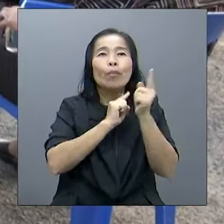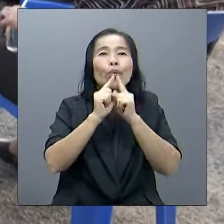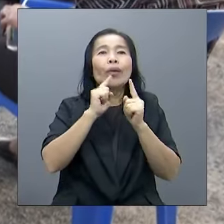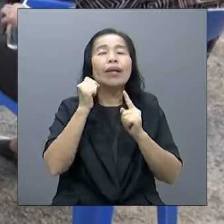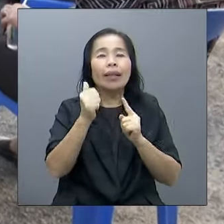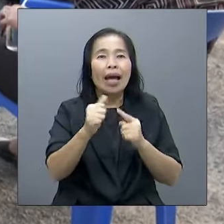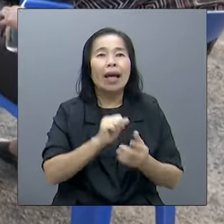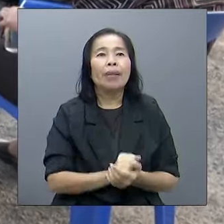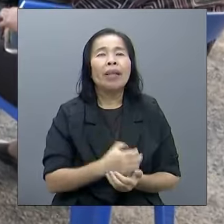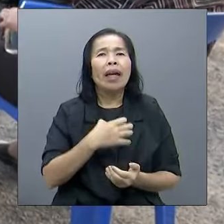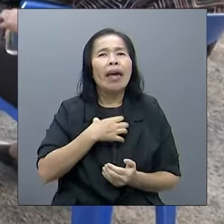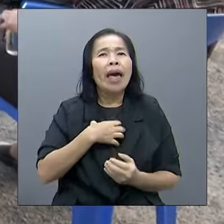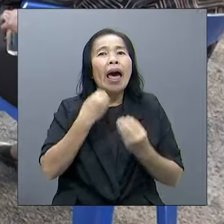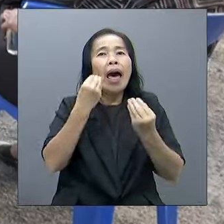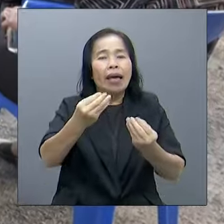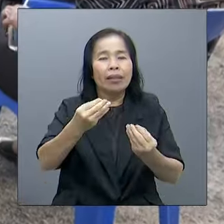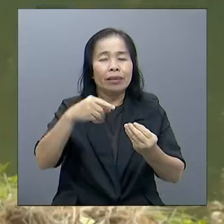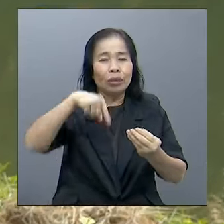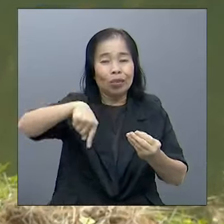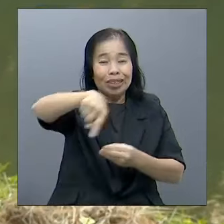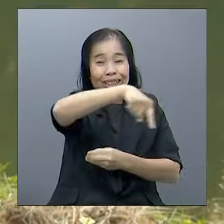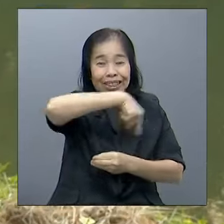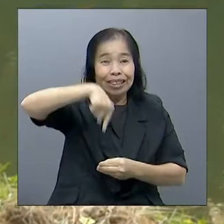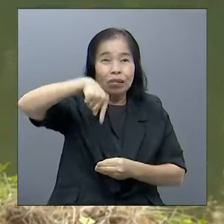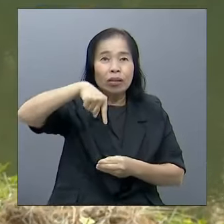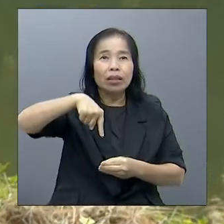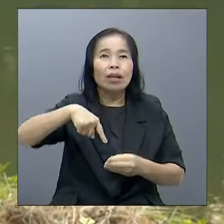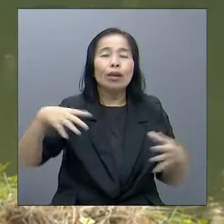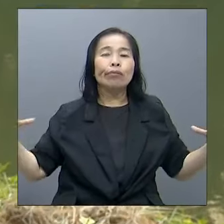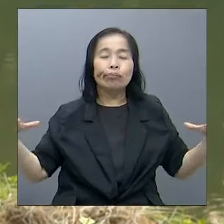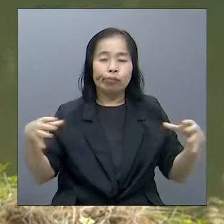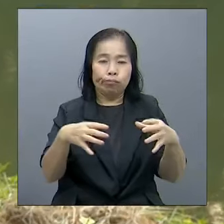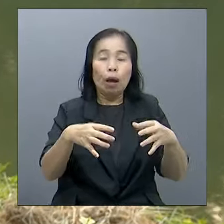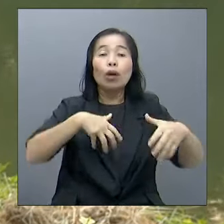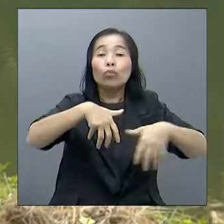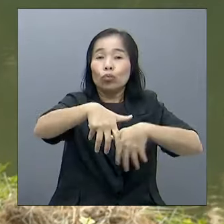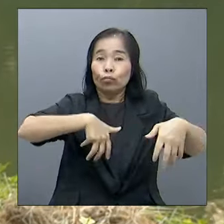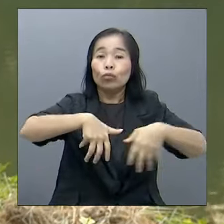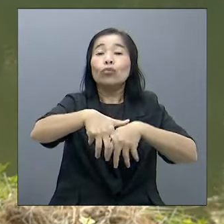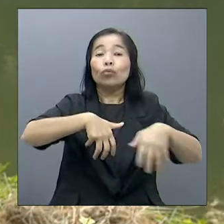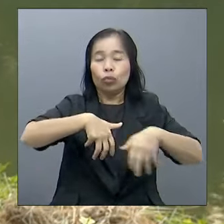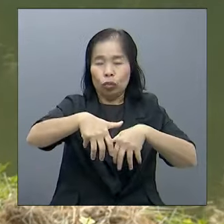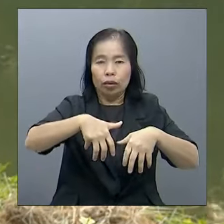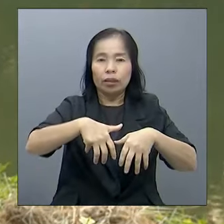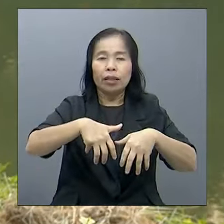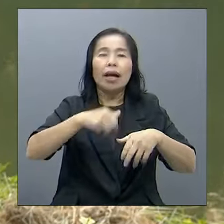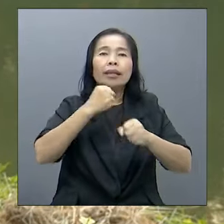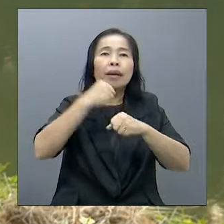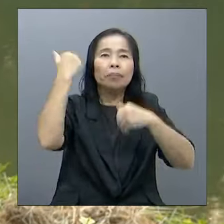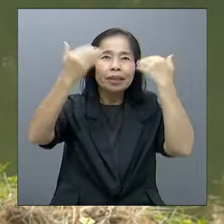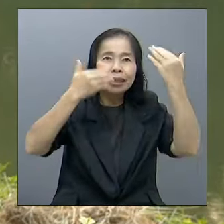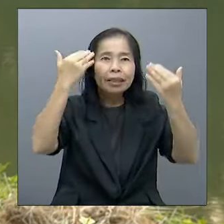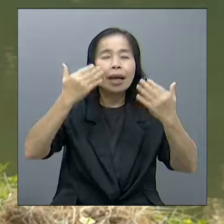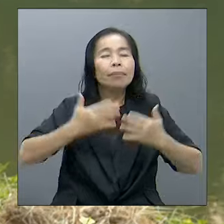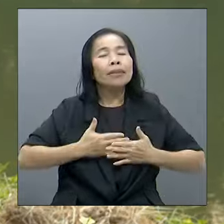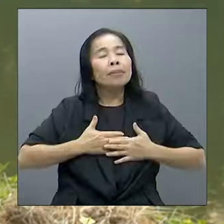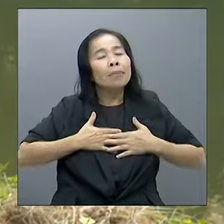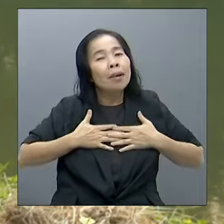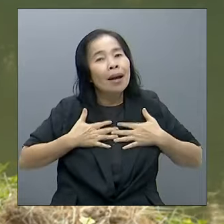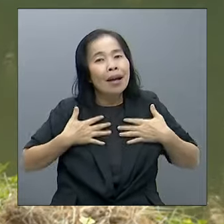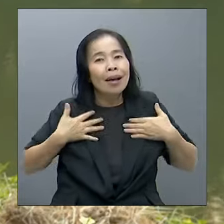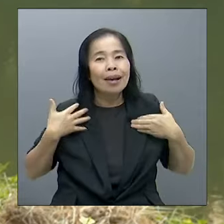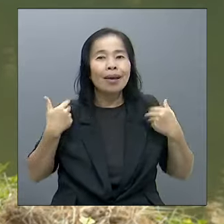ะอยากให้พื้นที่ตรงนี้เป็นที่ที่แบบรวมคนในชุมชนแล้วก็ให้เป็นพื้นที่ที่เขามาแล้วเขารู้สึกดีรู้สึกสบายใจแล้วก็